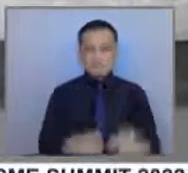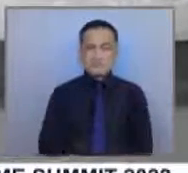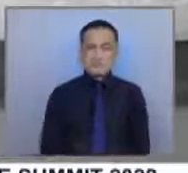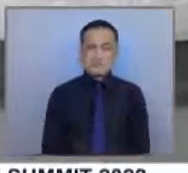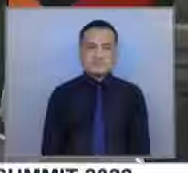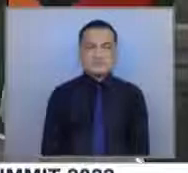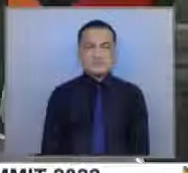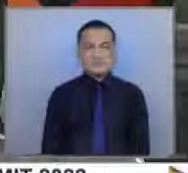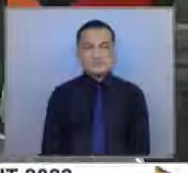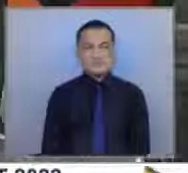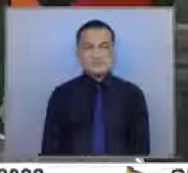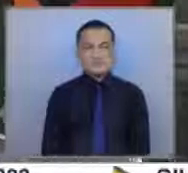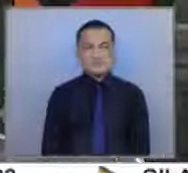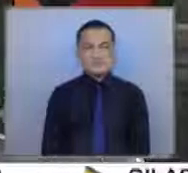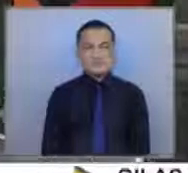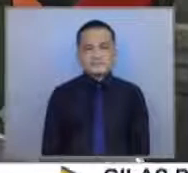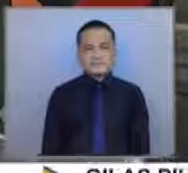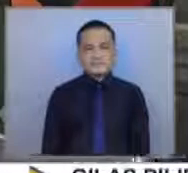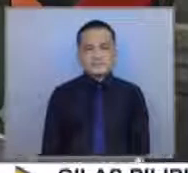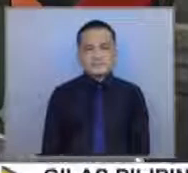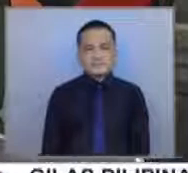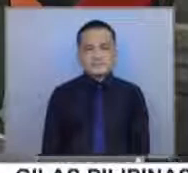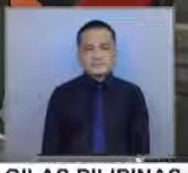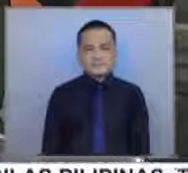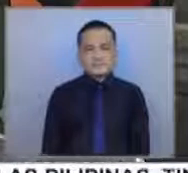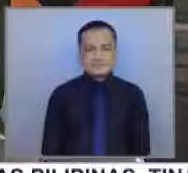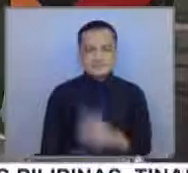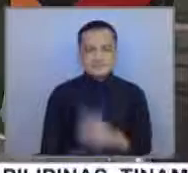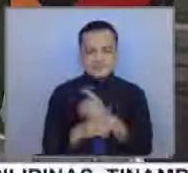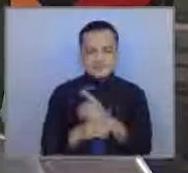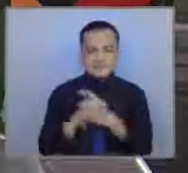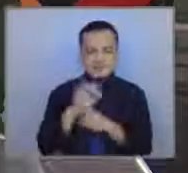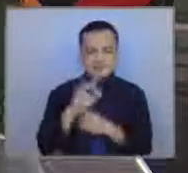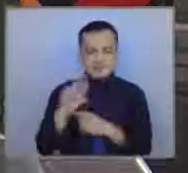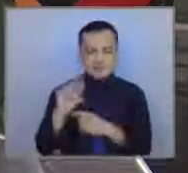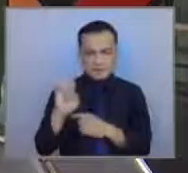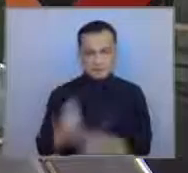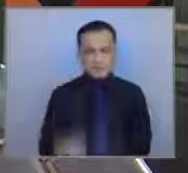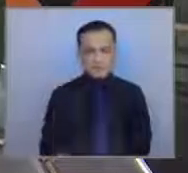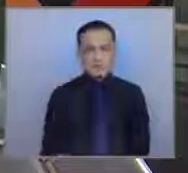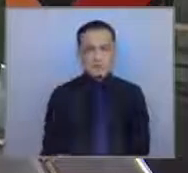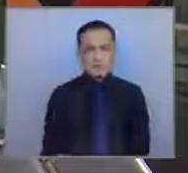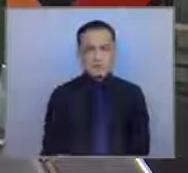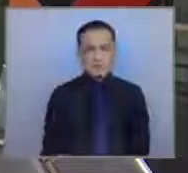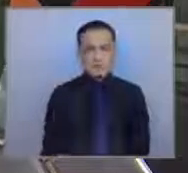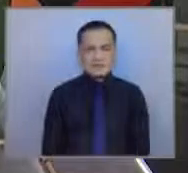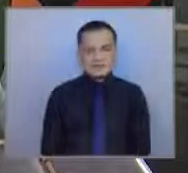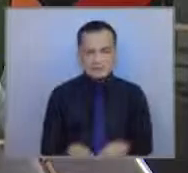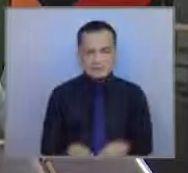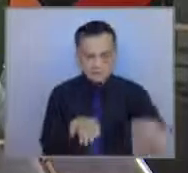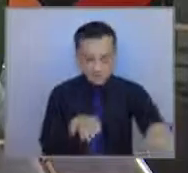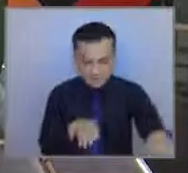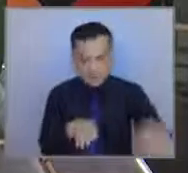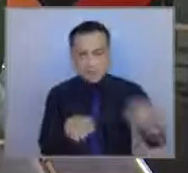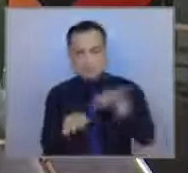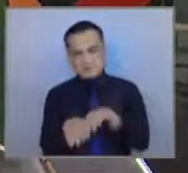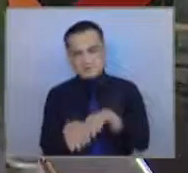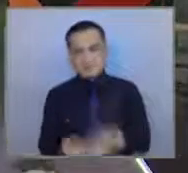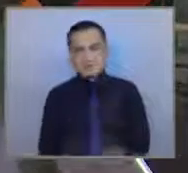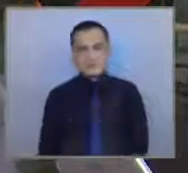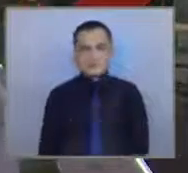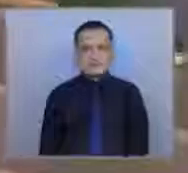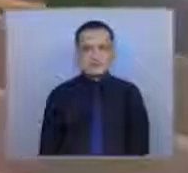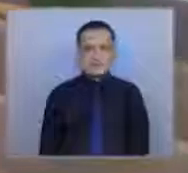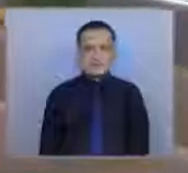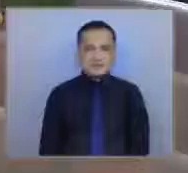Ayan. So, defense, offense, no? Opo. So, feet together uli. Dahil inataw ka niya rito, iilag